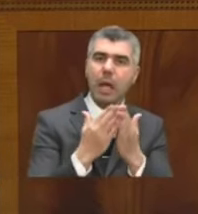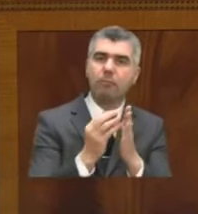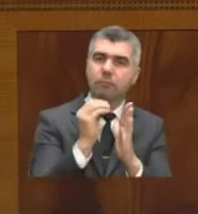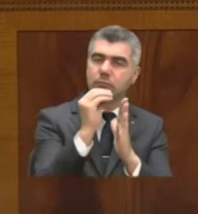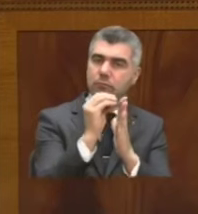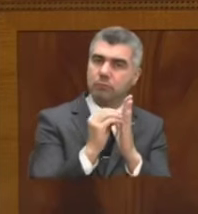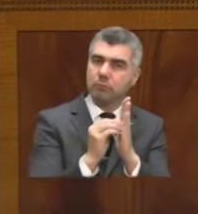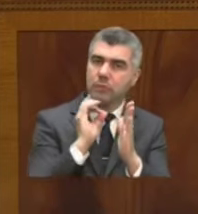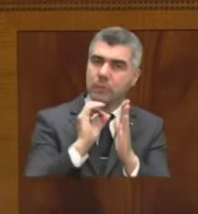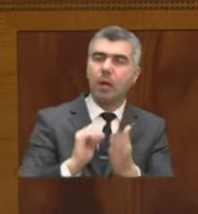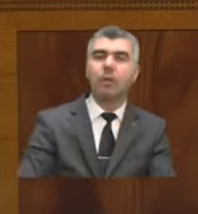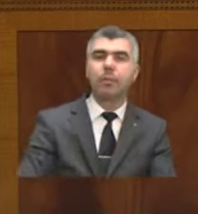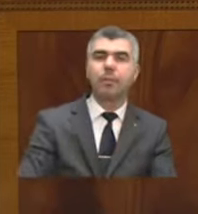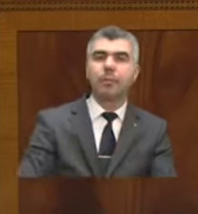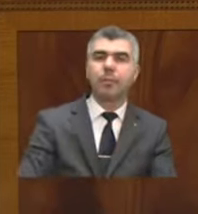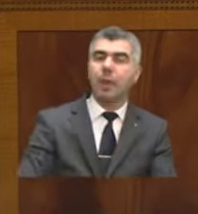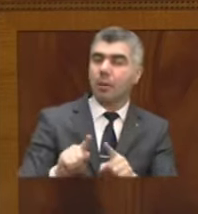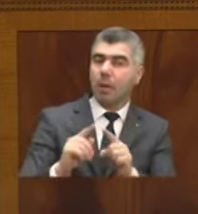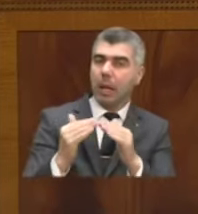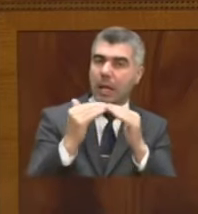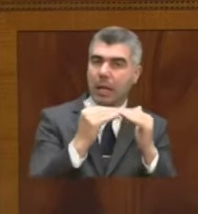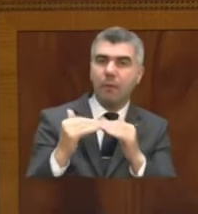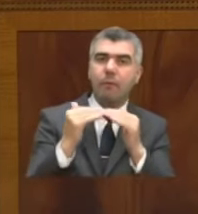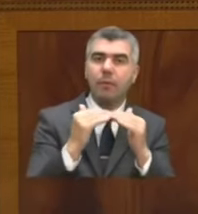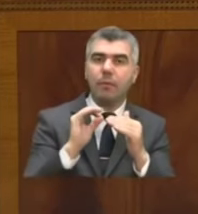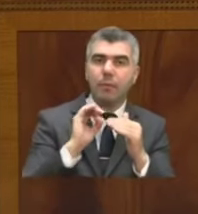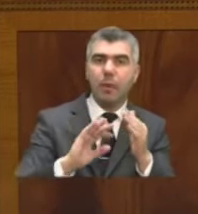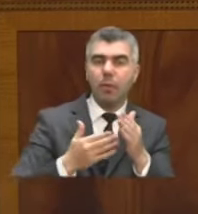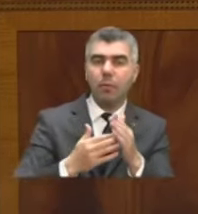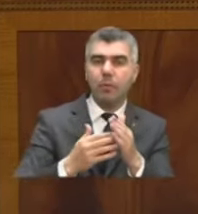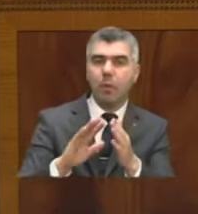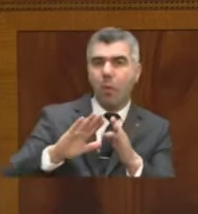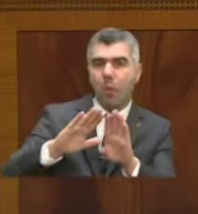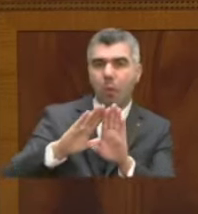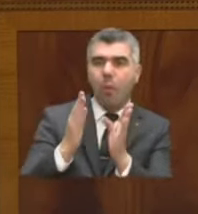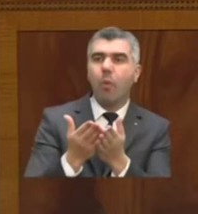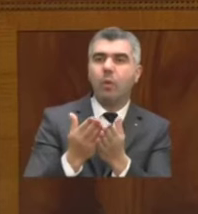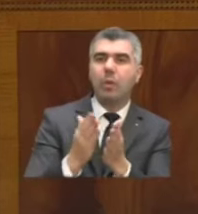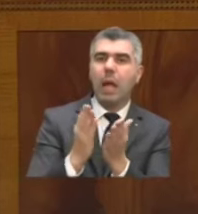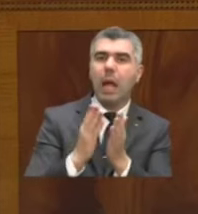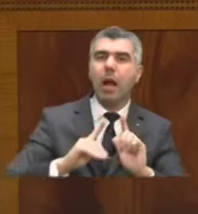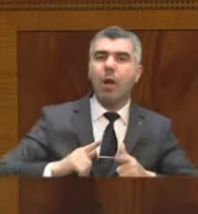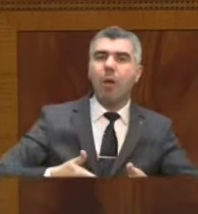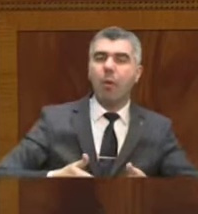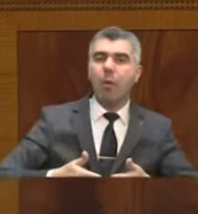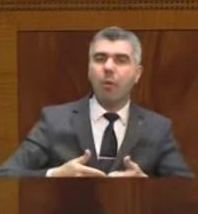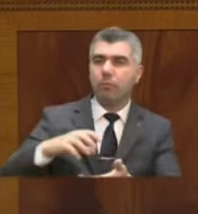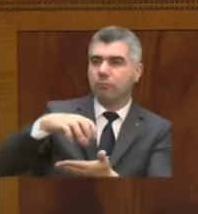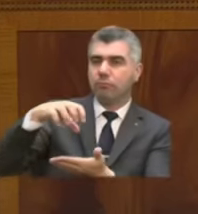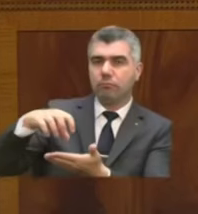المتاحة التي تتناسب ووضعية كل مؤسسة تعليمية على